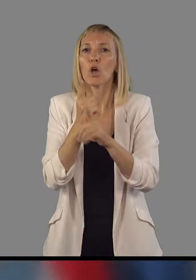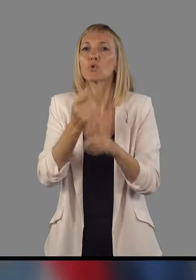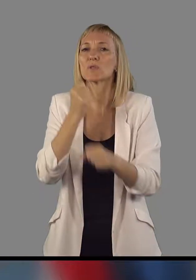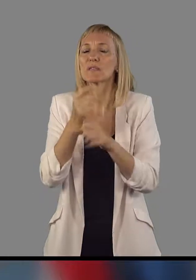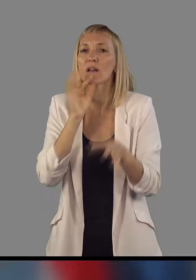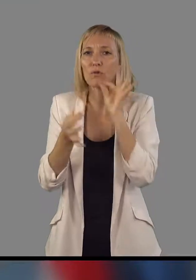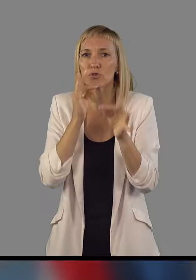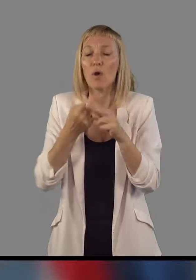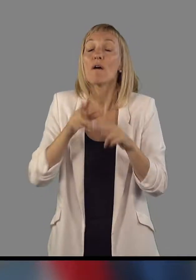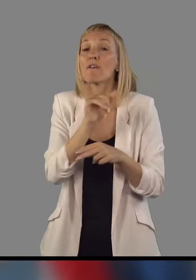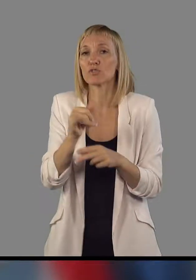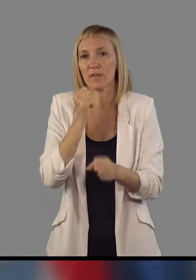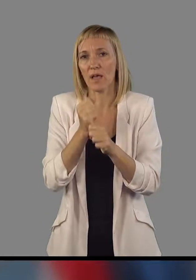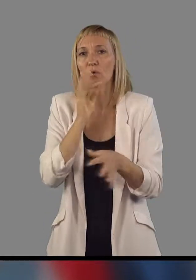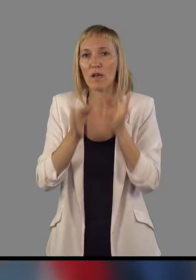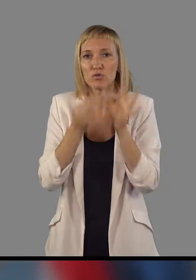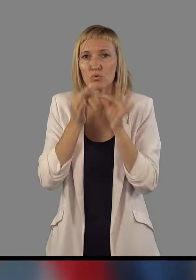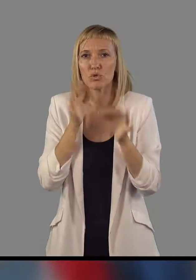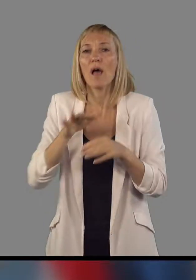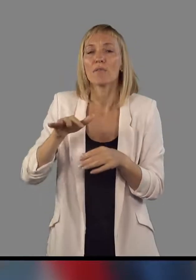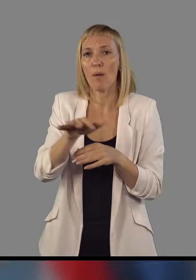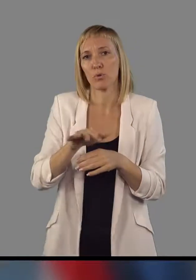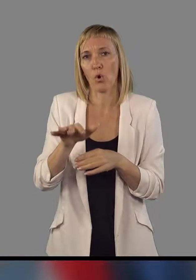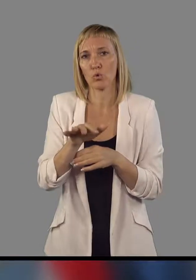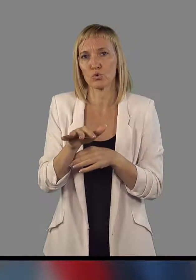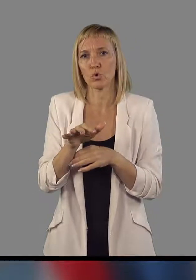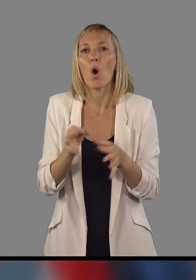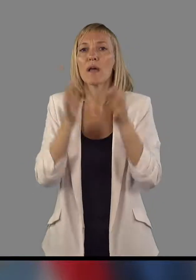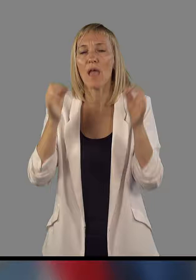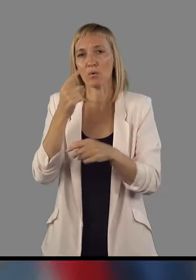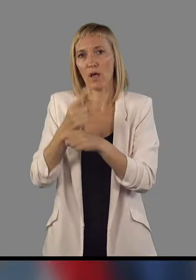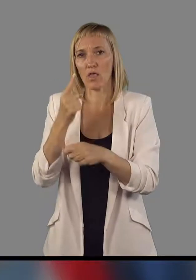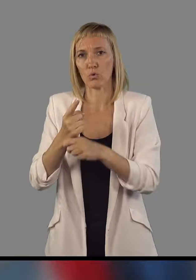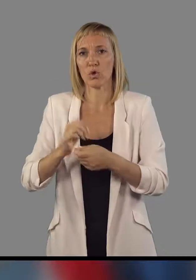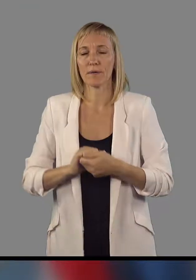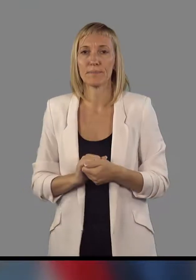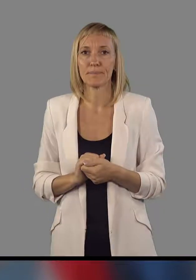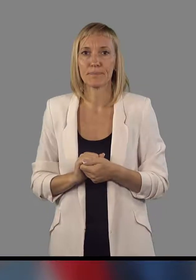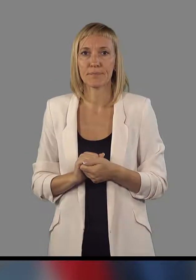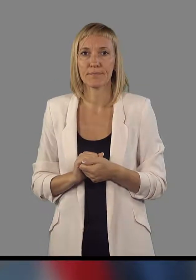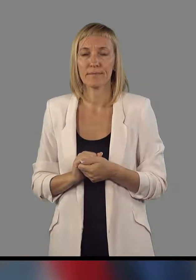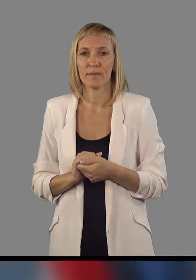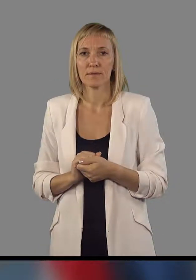delovne izkušnje, večletne delovne izkušnje, predvsem na področju javnega naročanja.